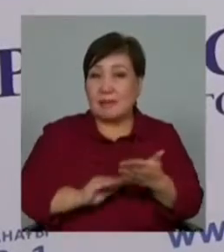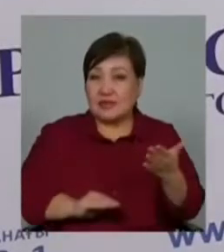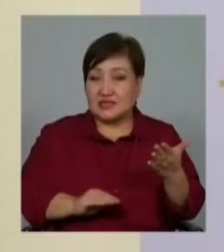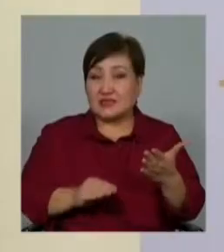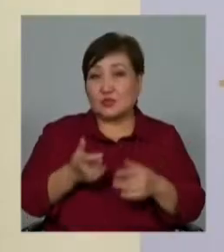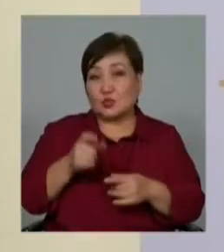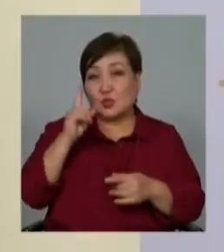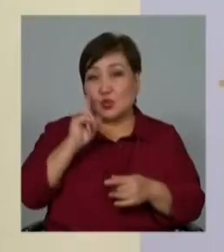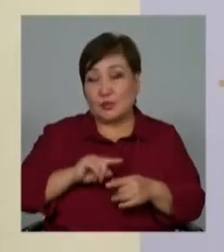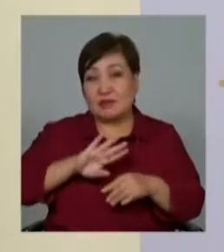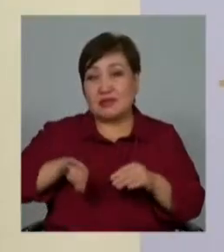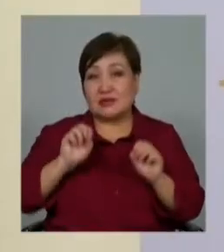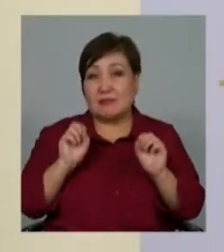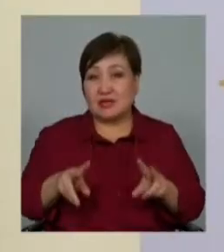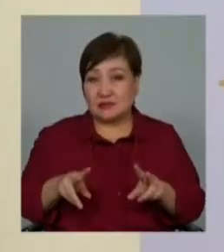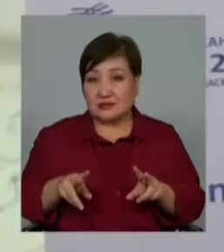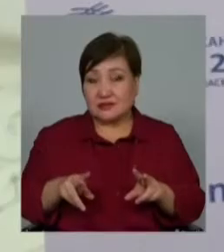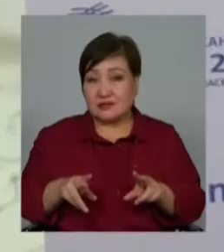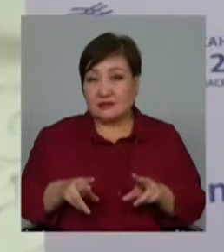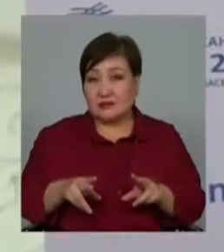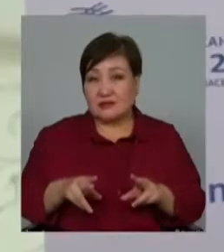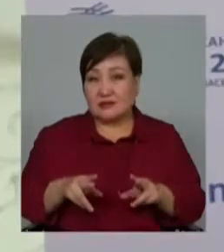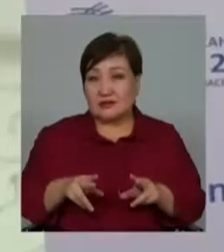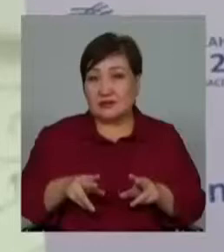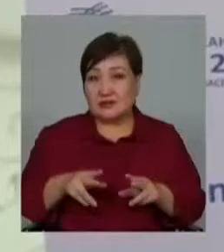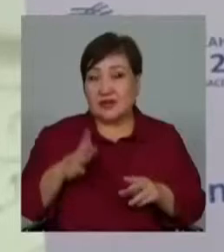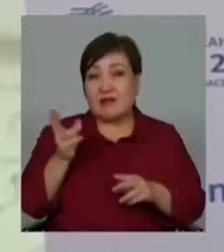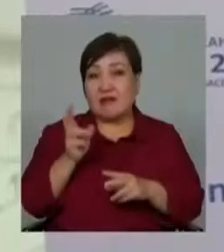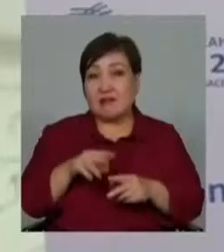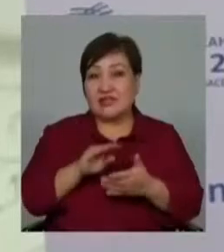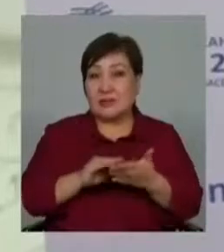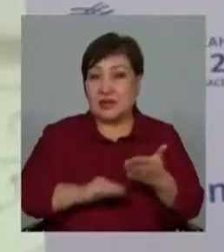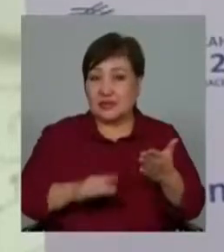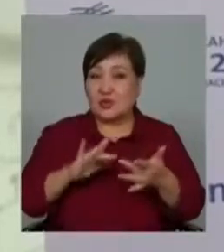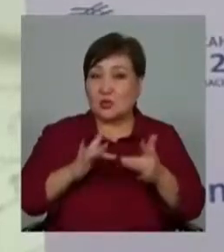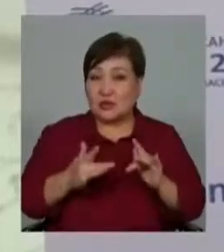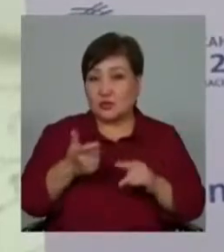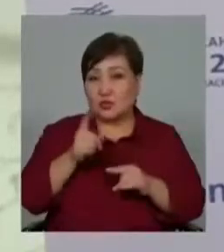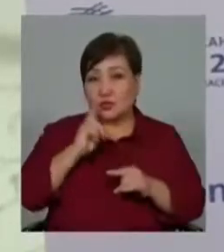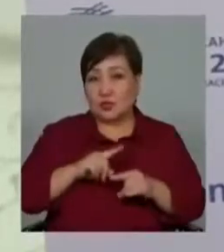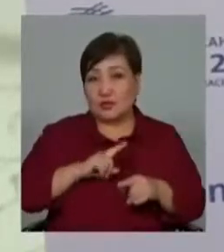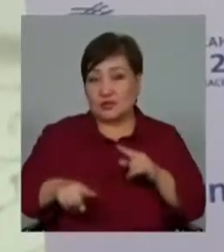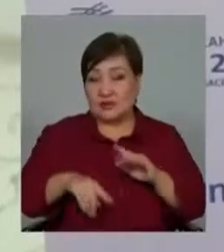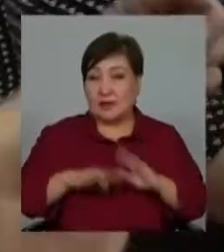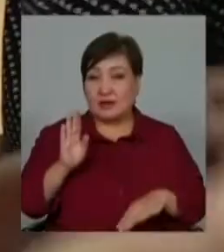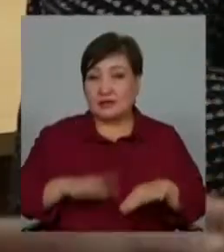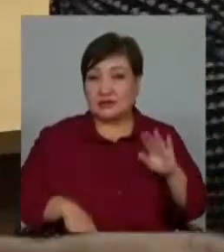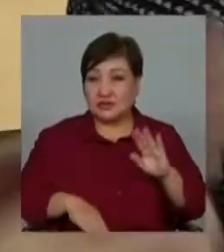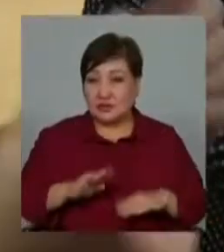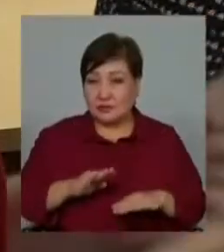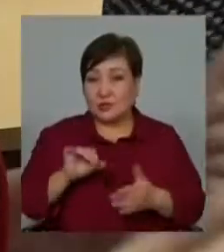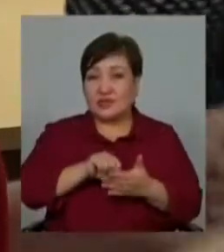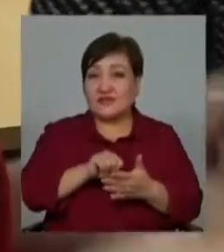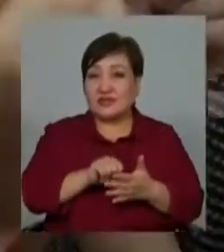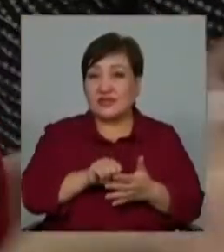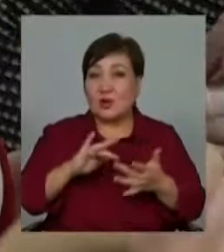и безопасно. Перепись населения будет. Прошла перепись онлайн. Очень удобно, быстро и практично. Участвовать в